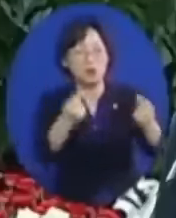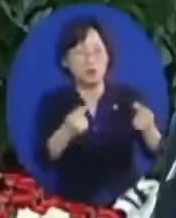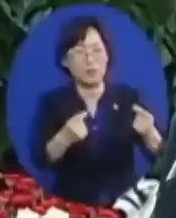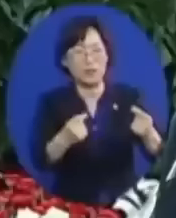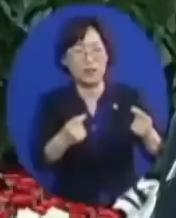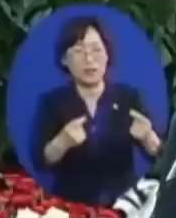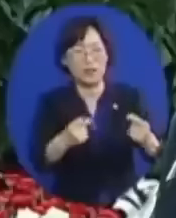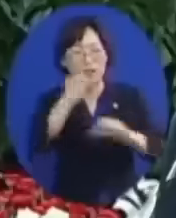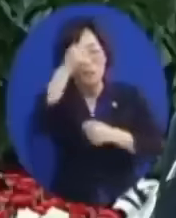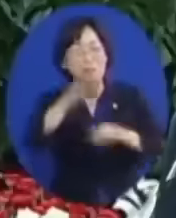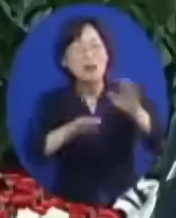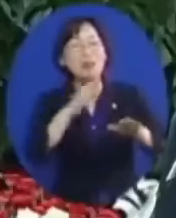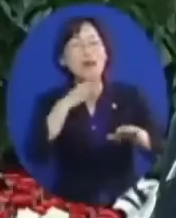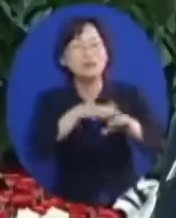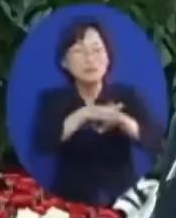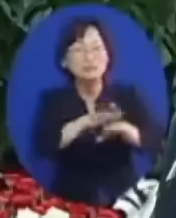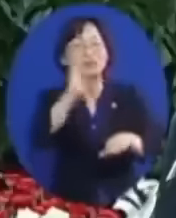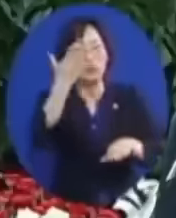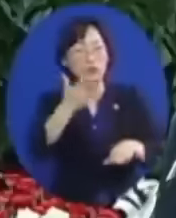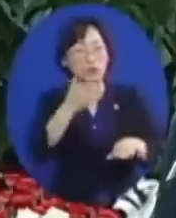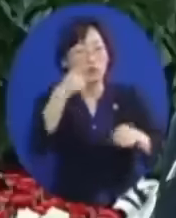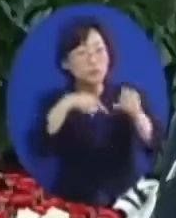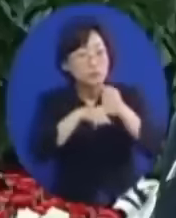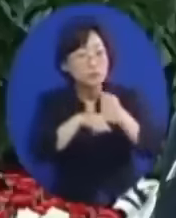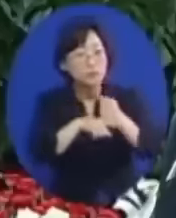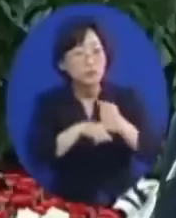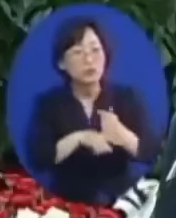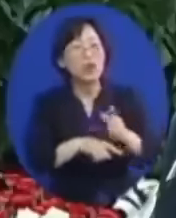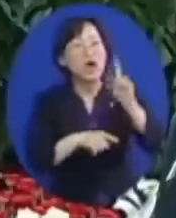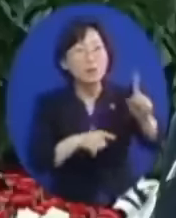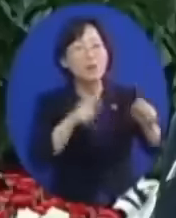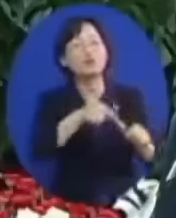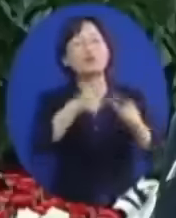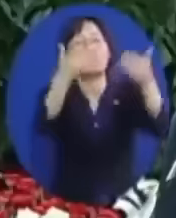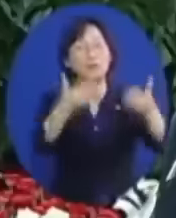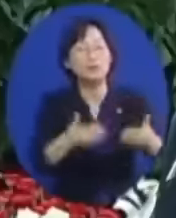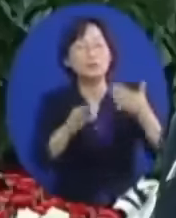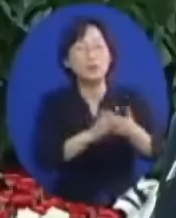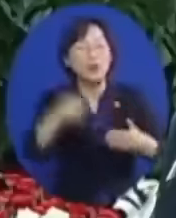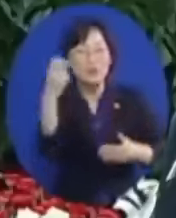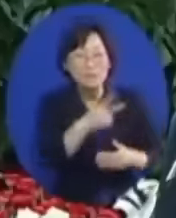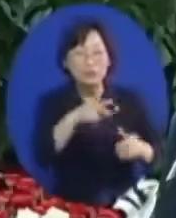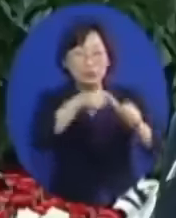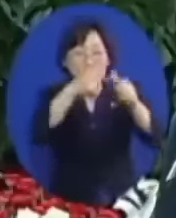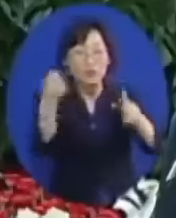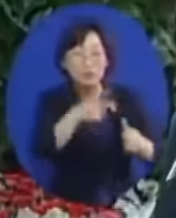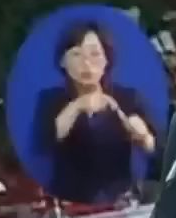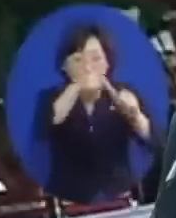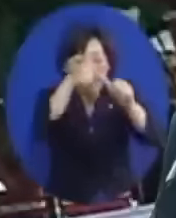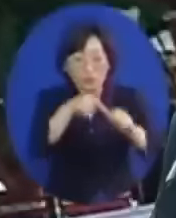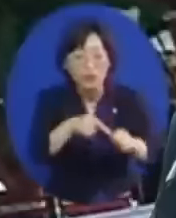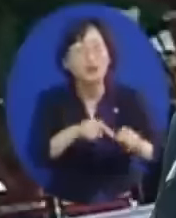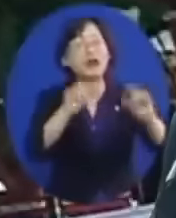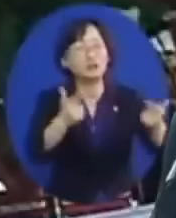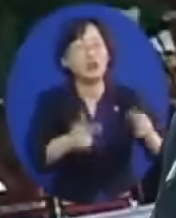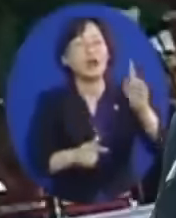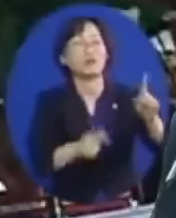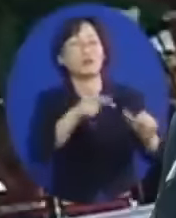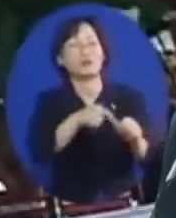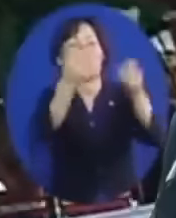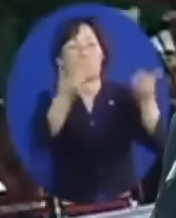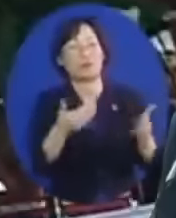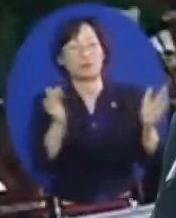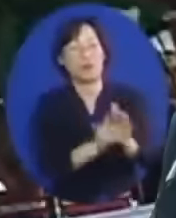된다. 그게도 의미가 심장하는 것입니다. 한번 구원받았으면 새로 구원받고 또 새로 구원받을 필요 없다. 한번